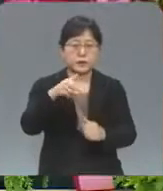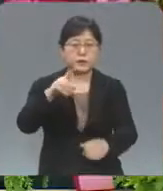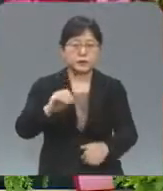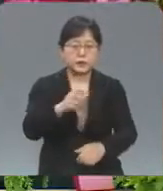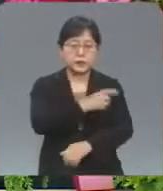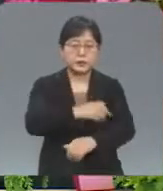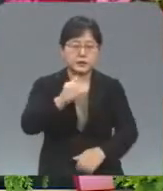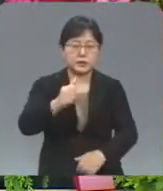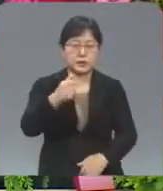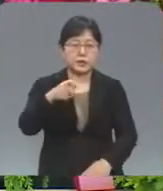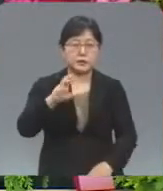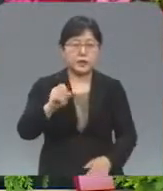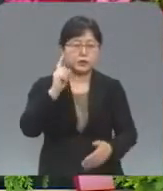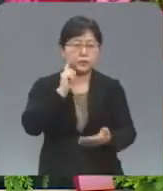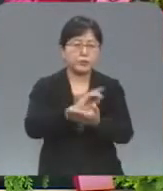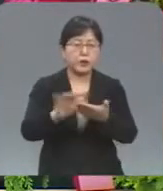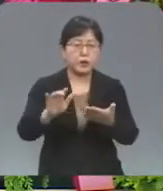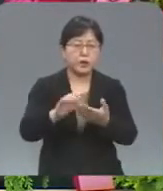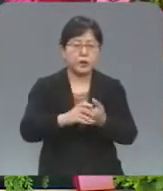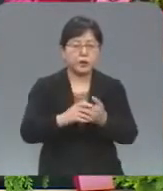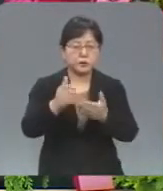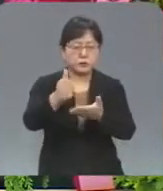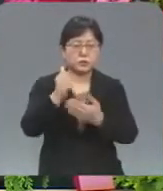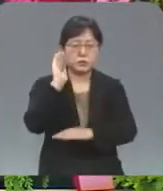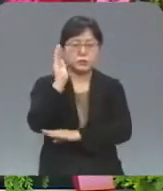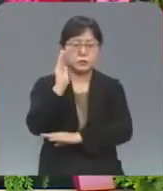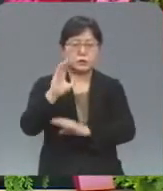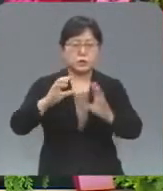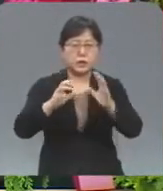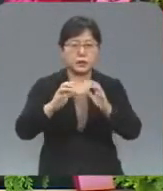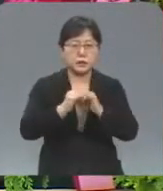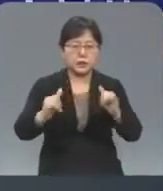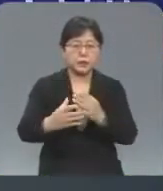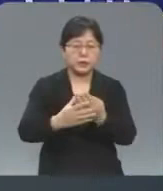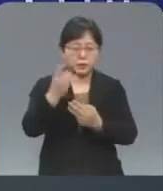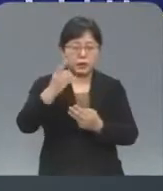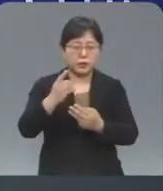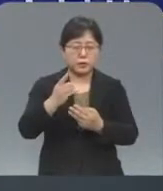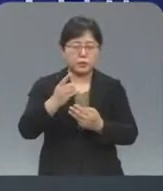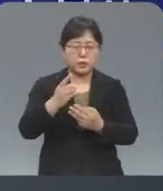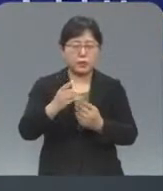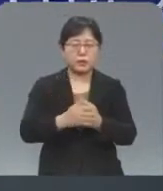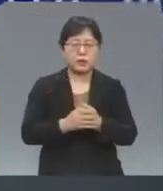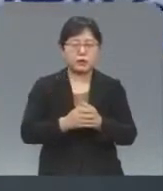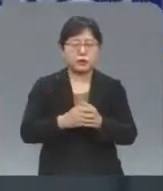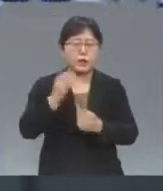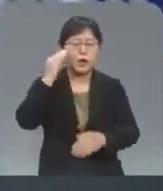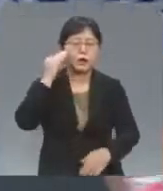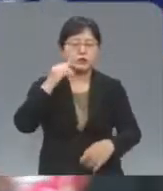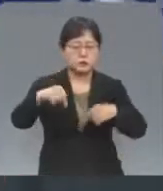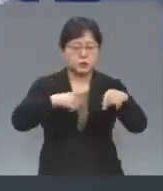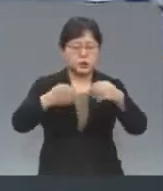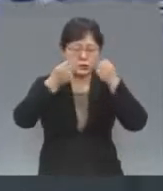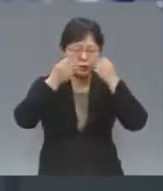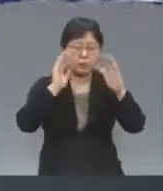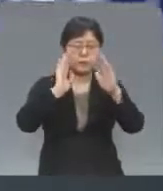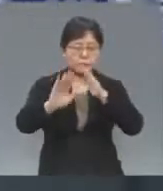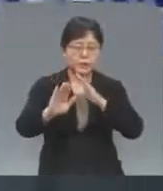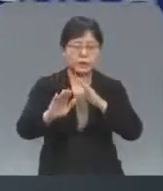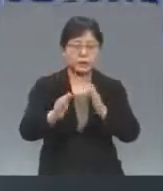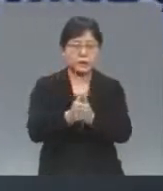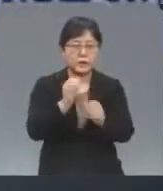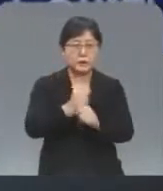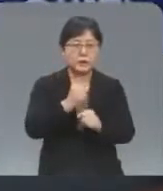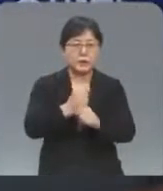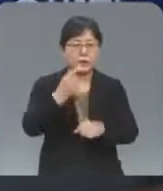목포 김대중 노벨평화상 기념관 에서 열린 초청 강연에서 국민대통합 에 대담한 모험 정치로 한국 정체 새로운 미래를 쏘아 올리고자 한다